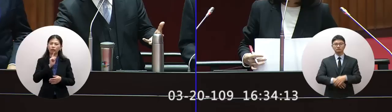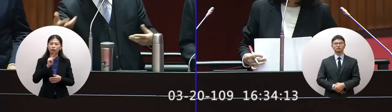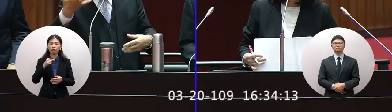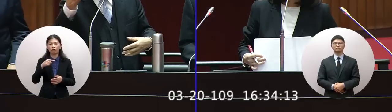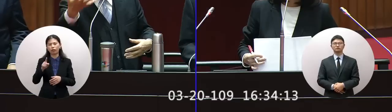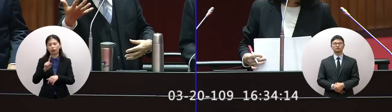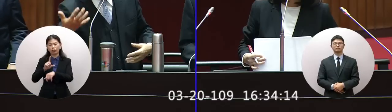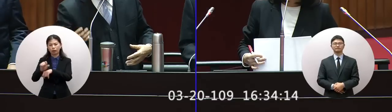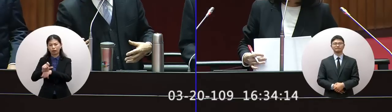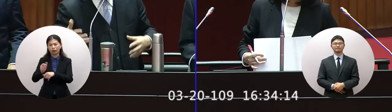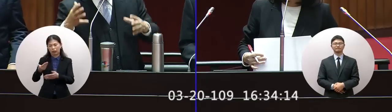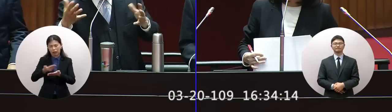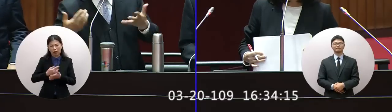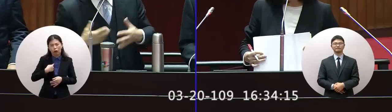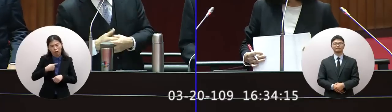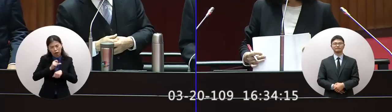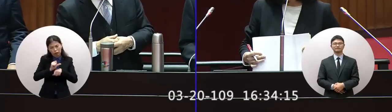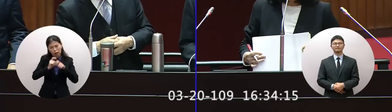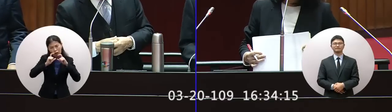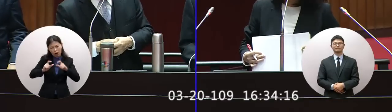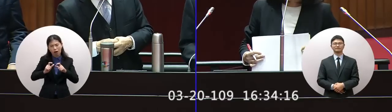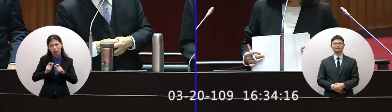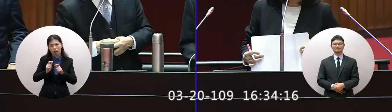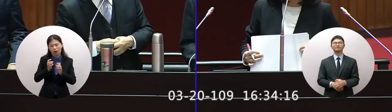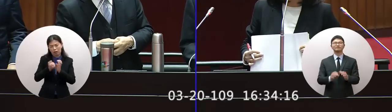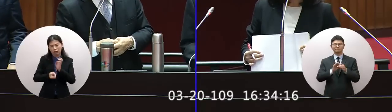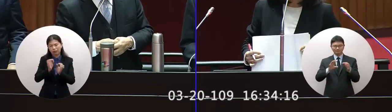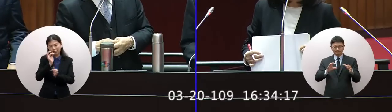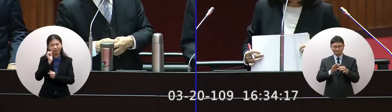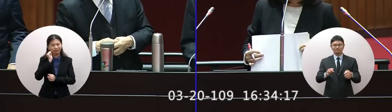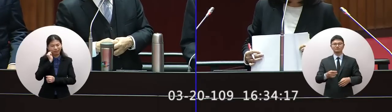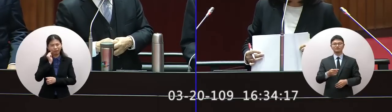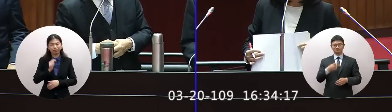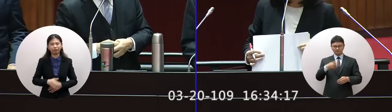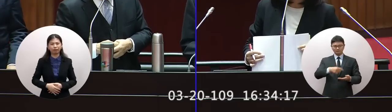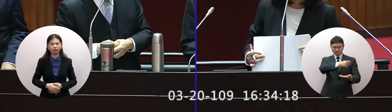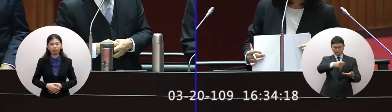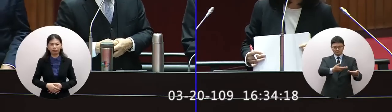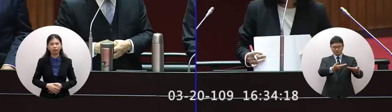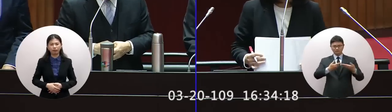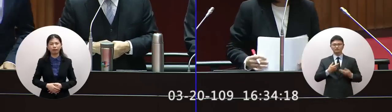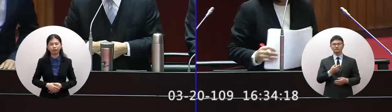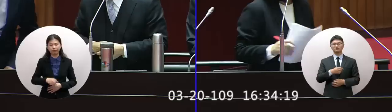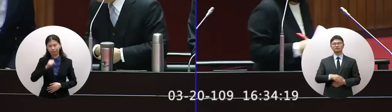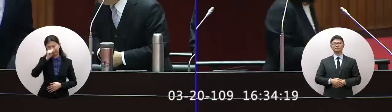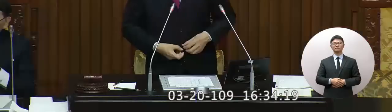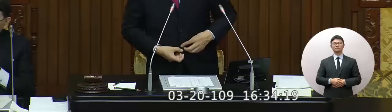讲15分钟只给我5分钟，所以我没有办法完 整，没关系，给我书面好吗？谢谢。